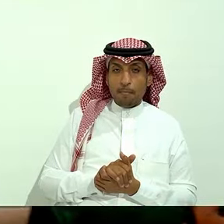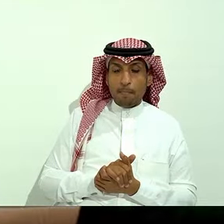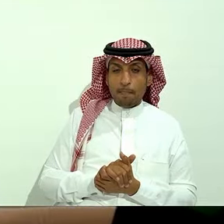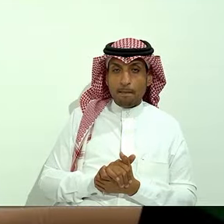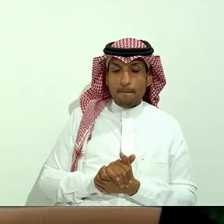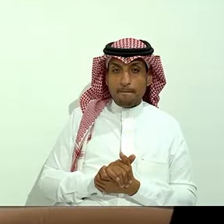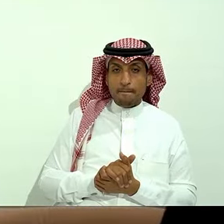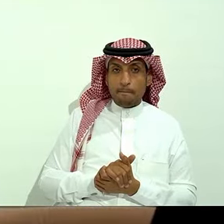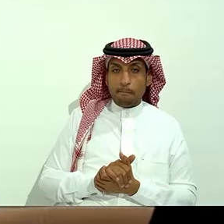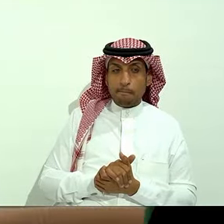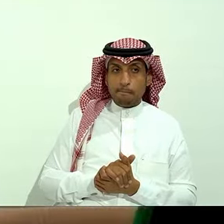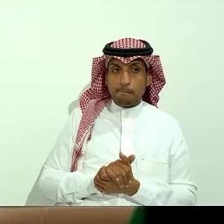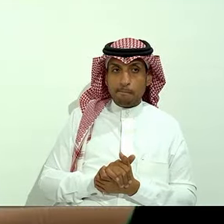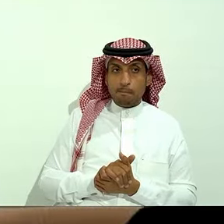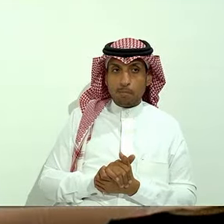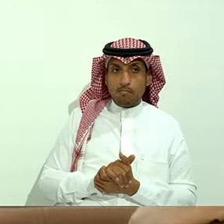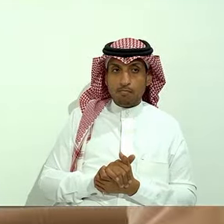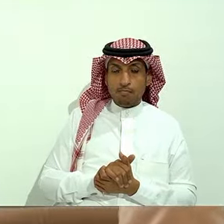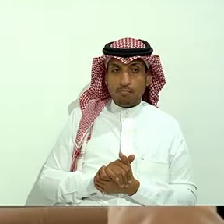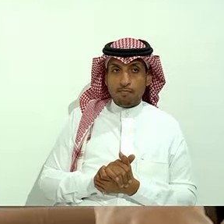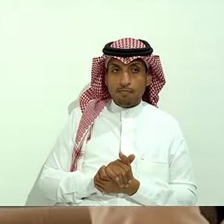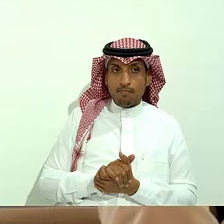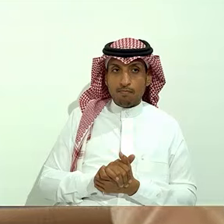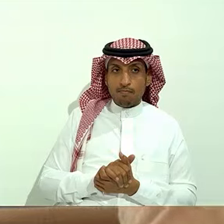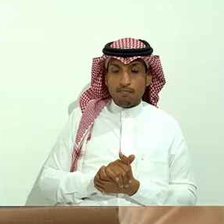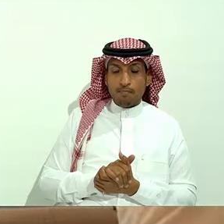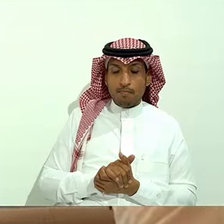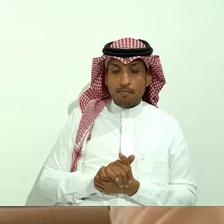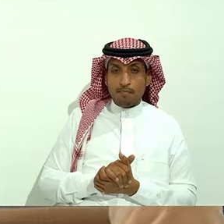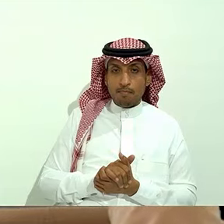ما أعرف المايك وين، أو ما شاء الله أسئلة.